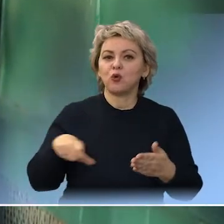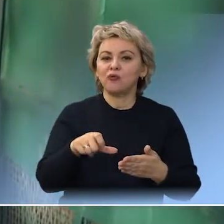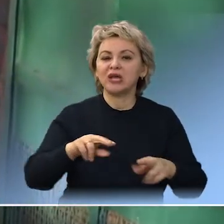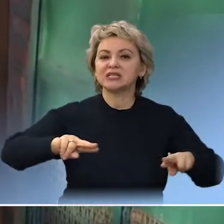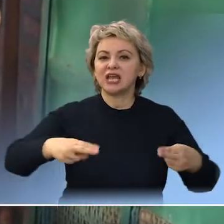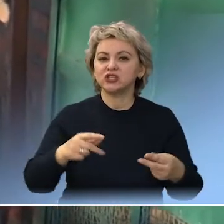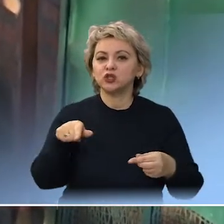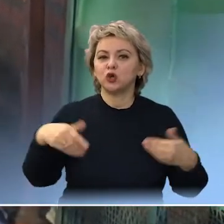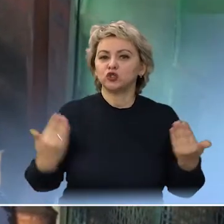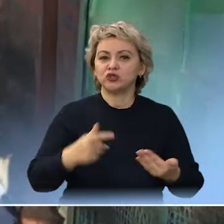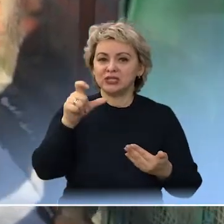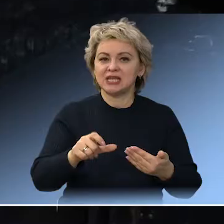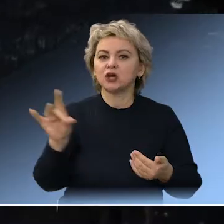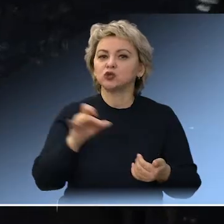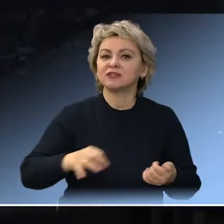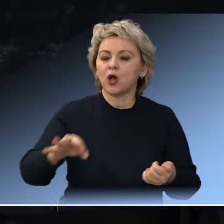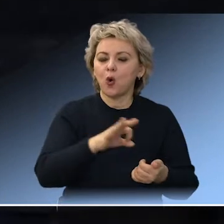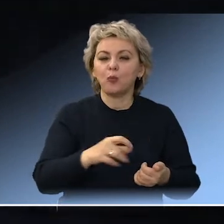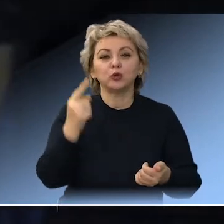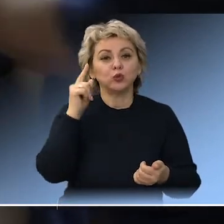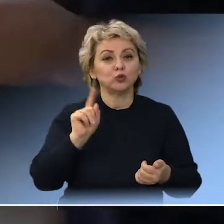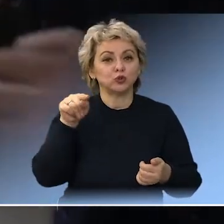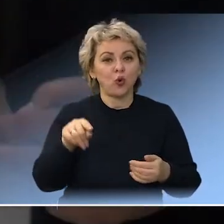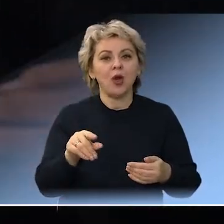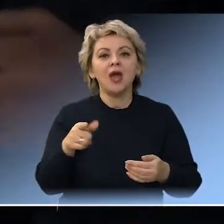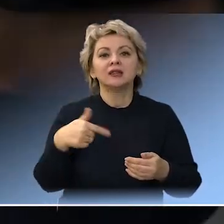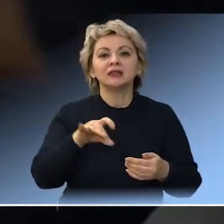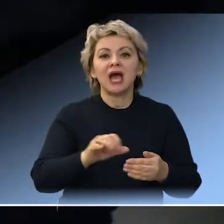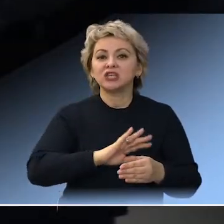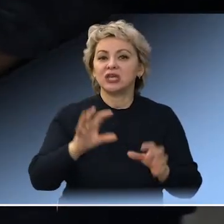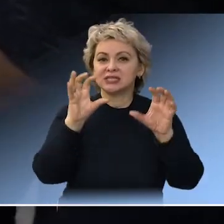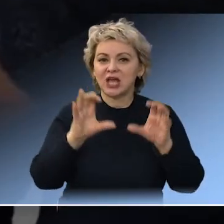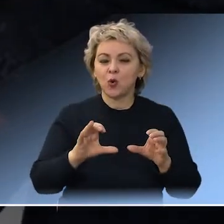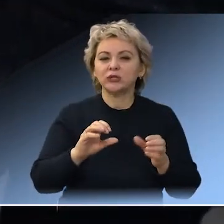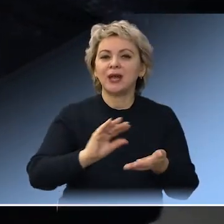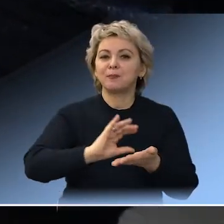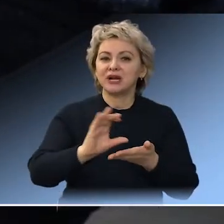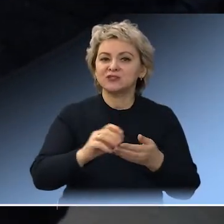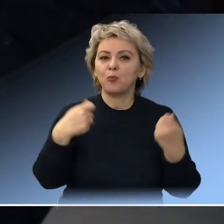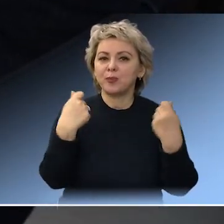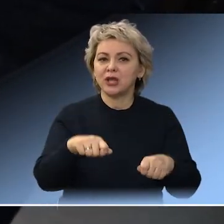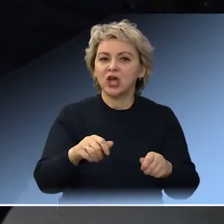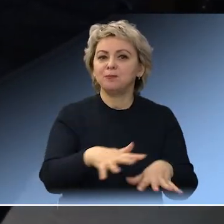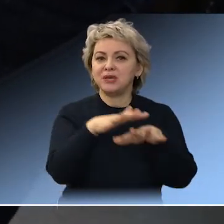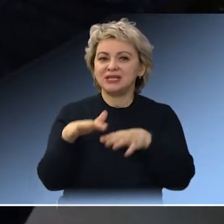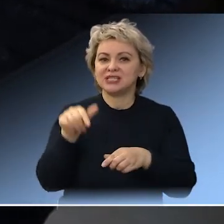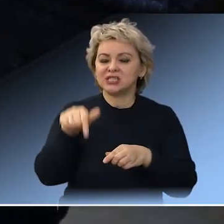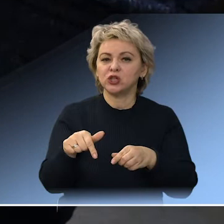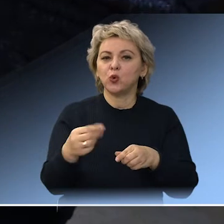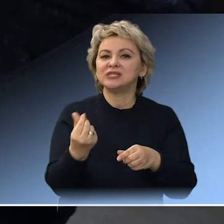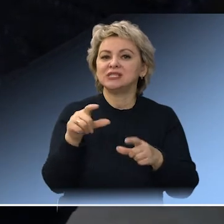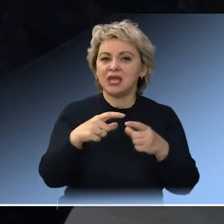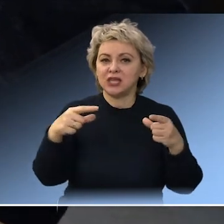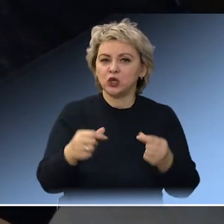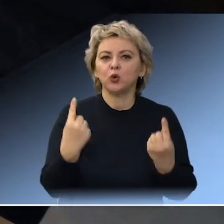Ростову-на-Дону задержали жителя Ростовской области, подозреваемого в покушении на незаконное производство, сбыт или пересылку наркотических средств